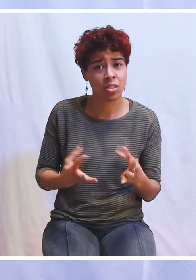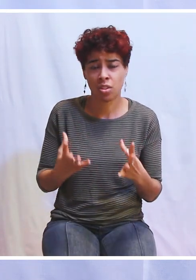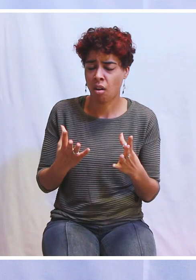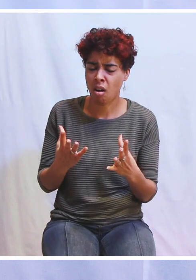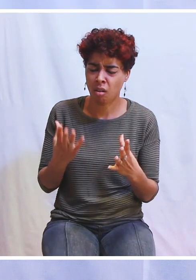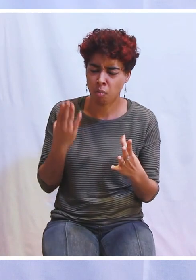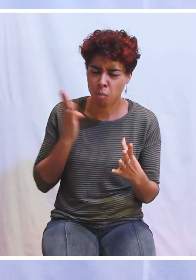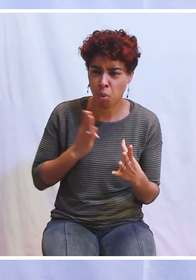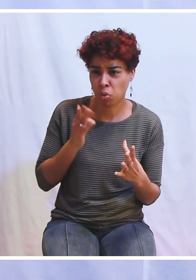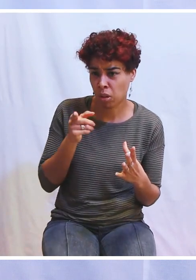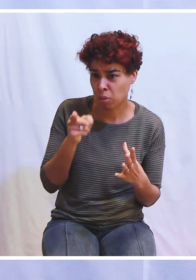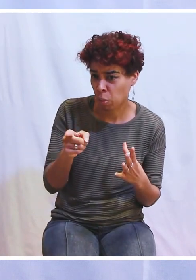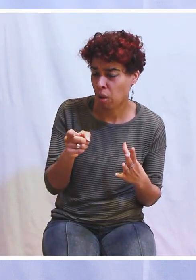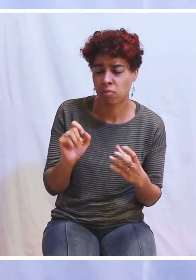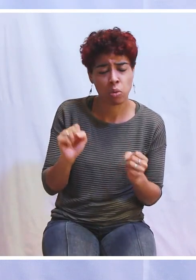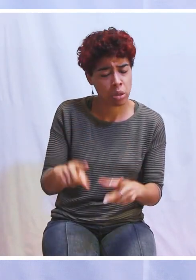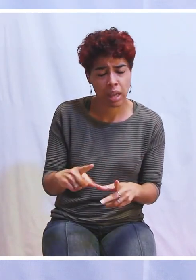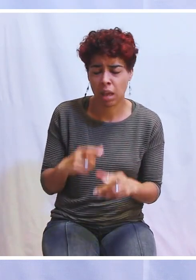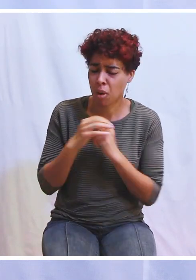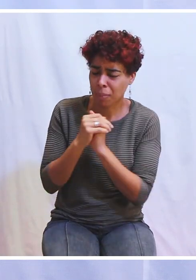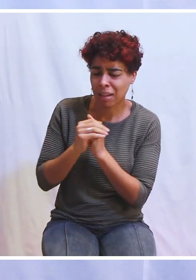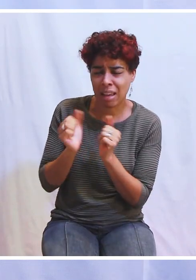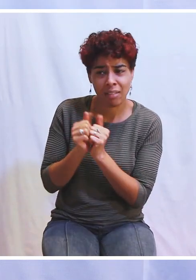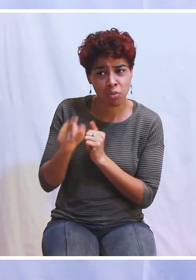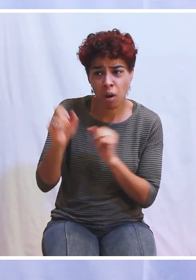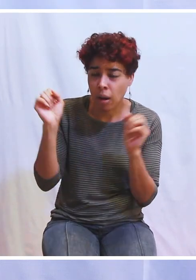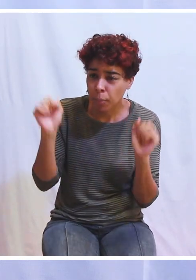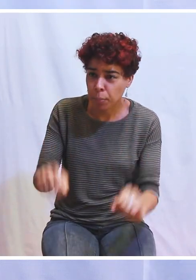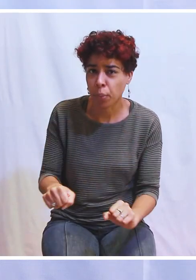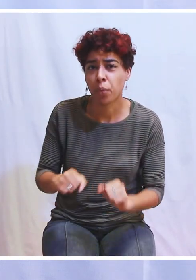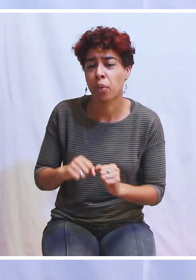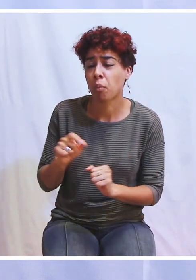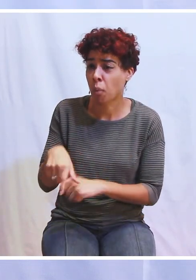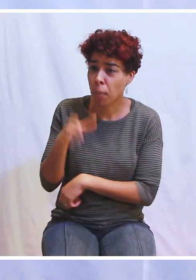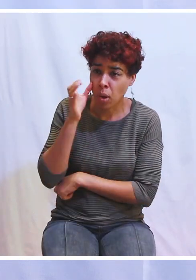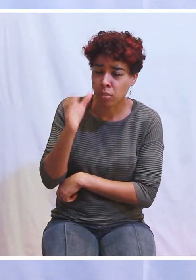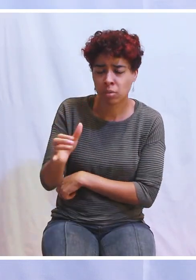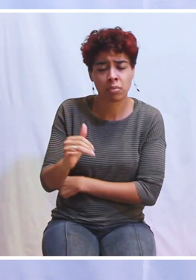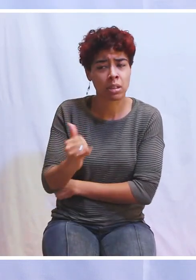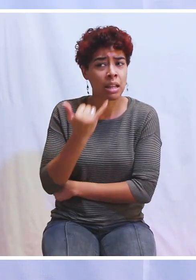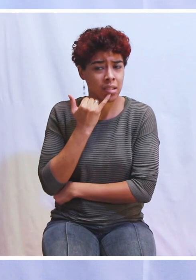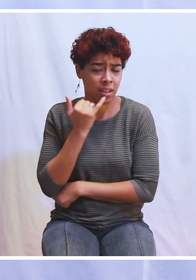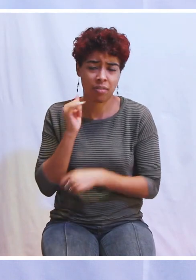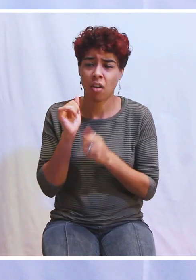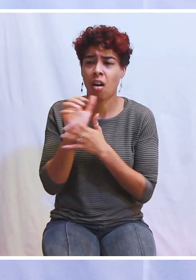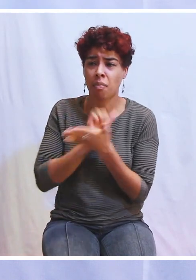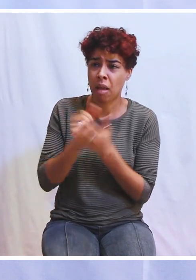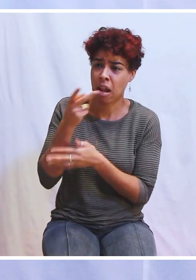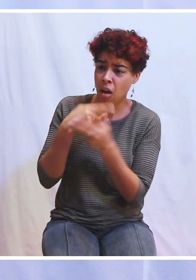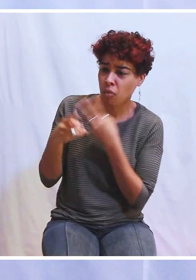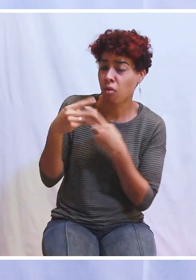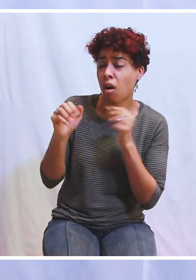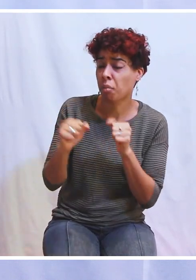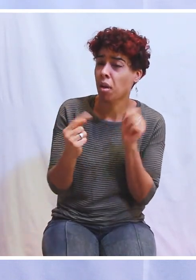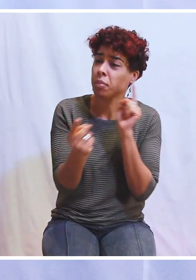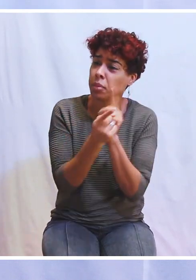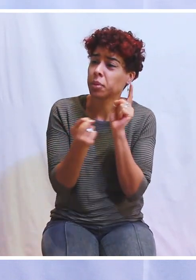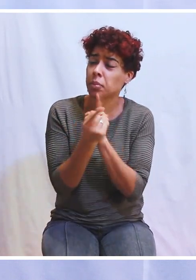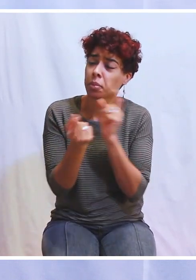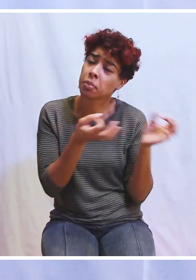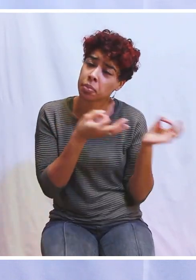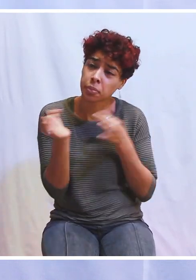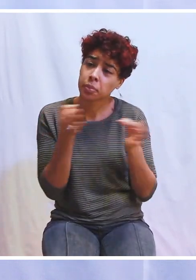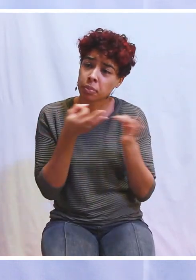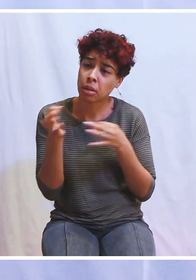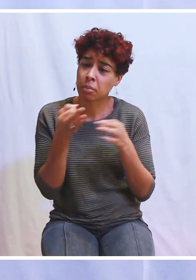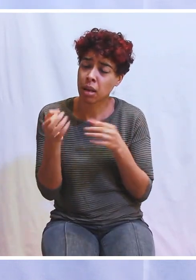être avec toi. Je suis prêt à prier avec toi. Je suis prêt à t'écouter au téléphone, à t'envoyer des mails, à te rencontrer, à avoir des rendez-vous avec